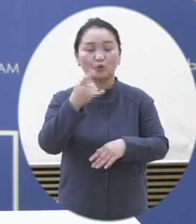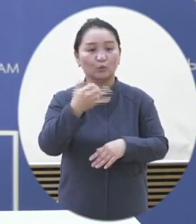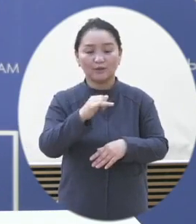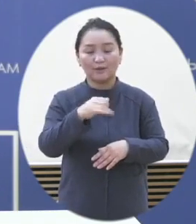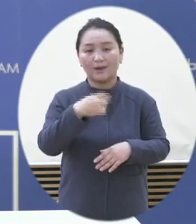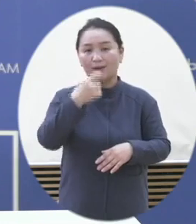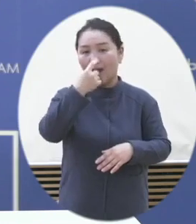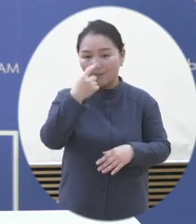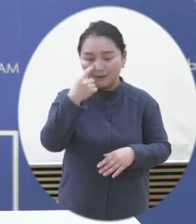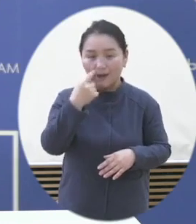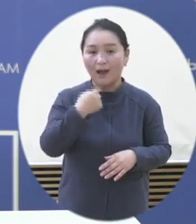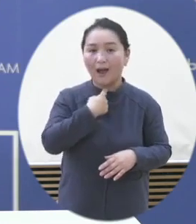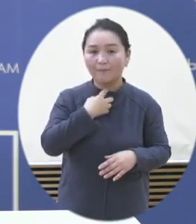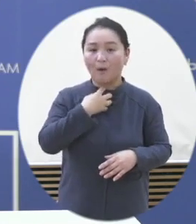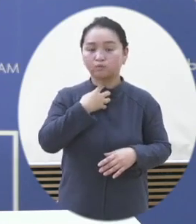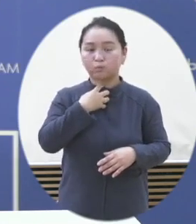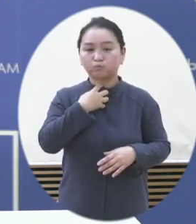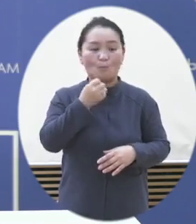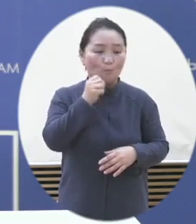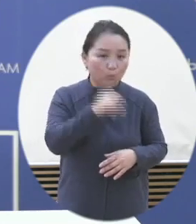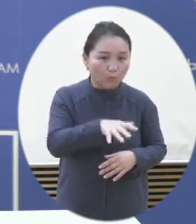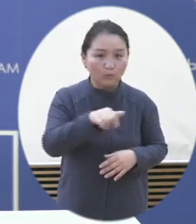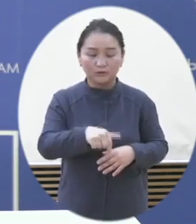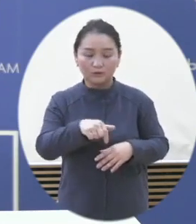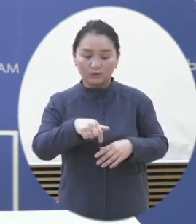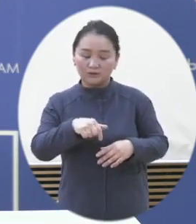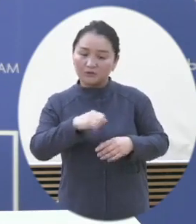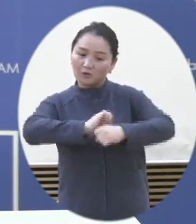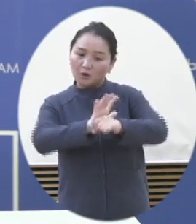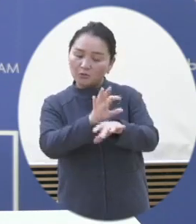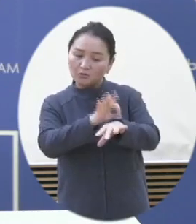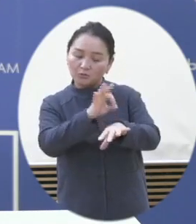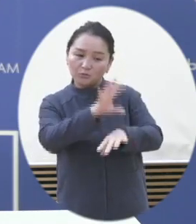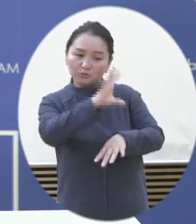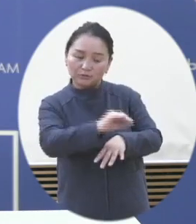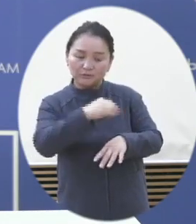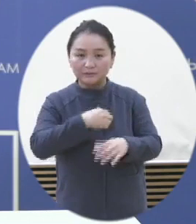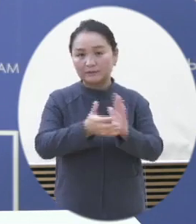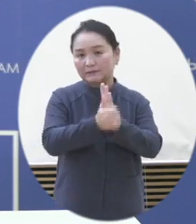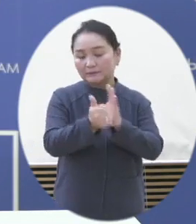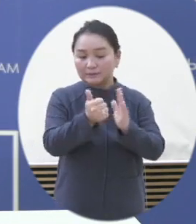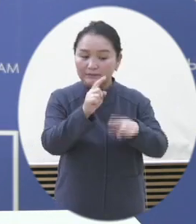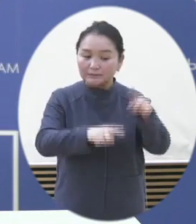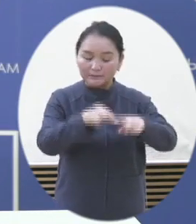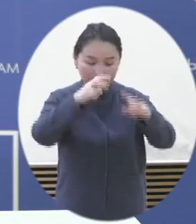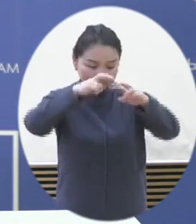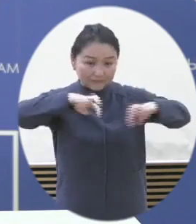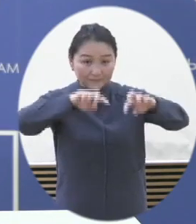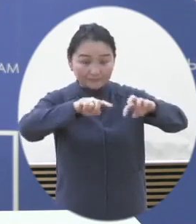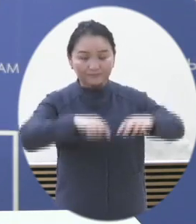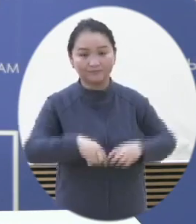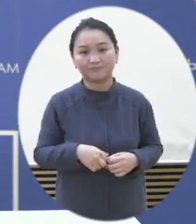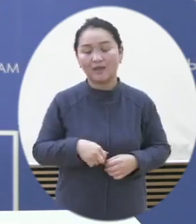за COVID-19-ийн вирус устгах чадварыг бол судалсан байна. За 30 секунд, 1 минут, 2 минут ам хамраа зайлах